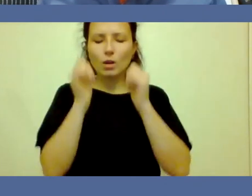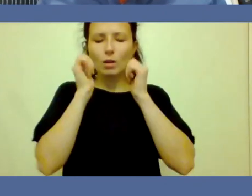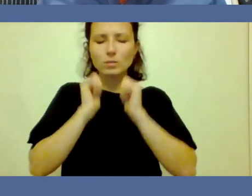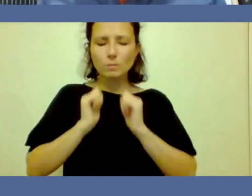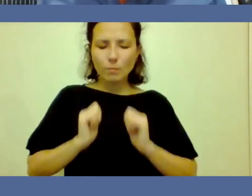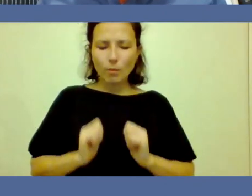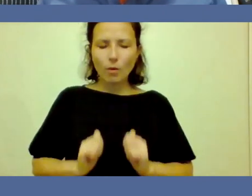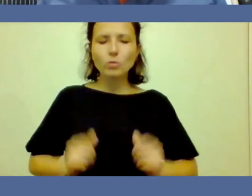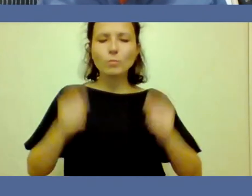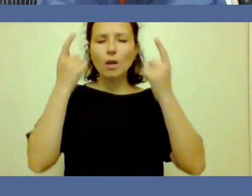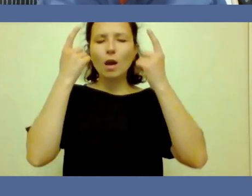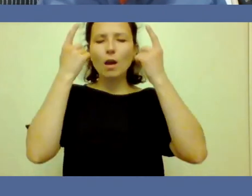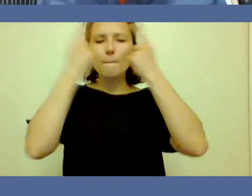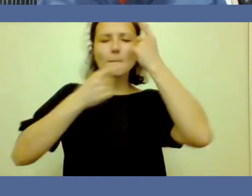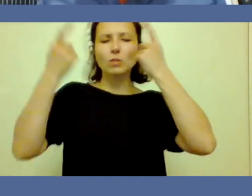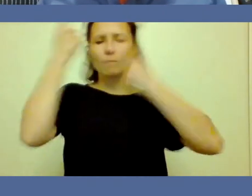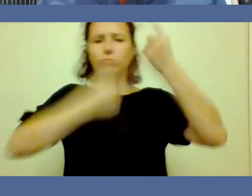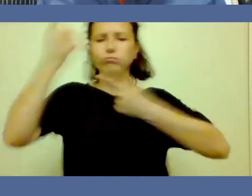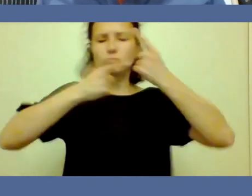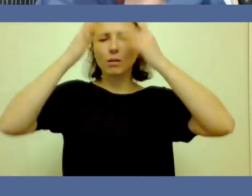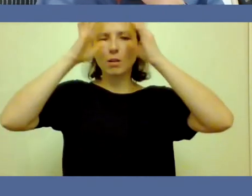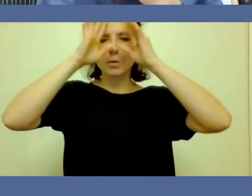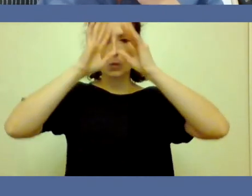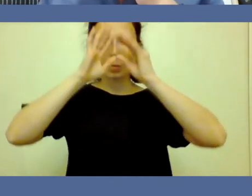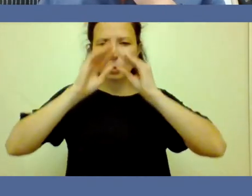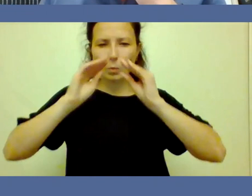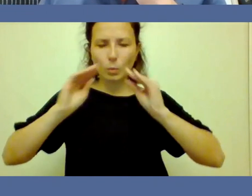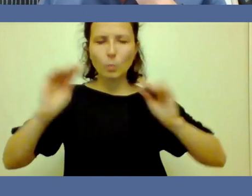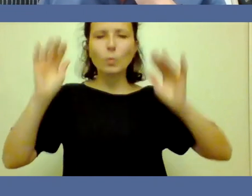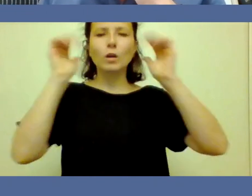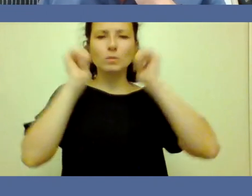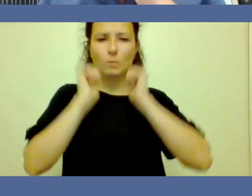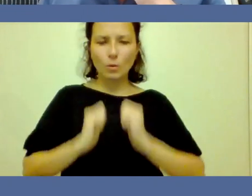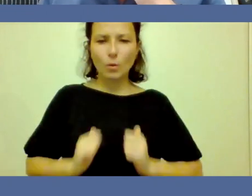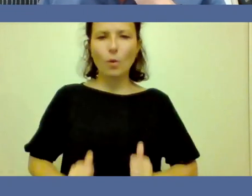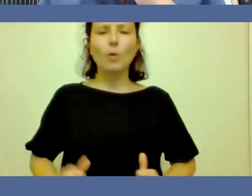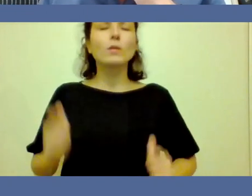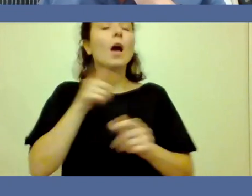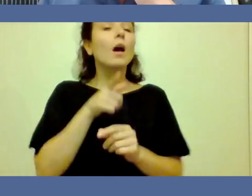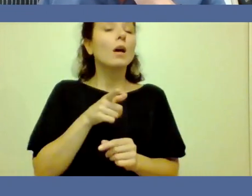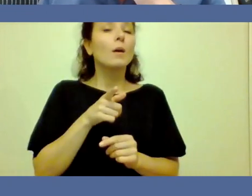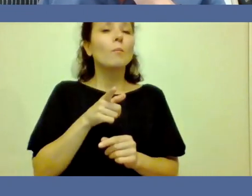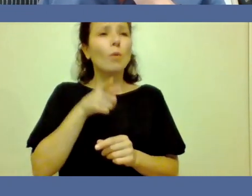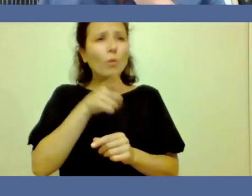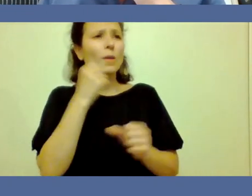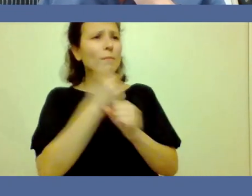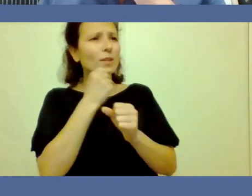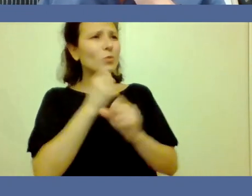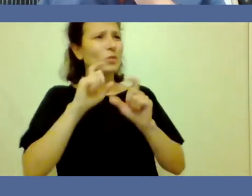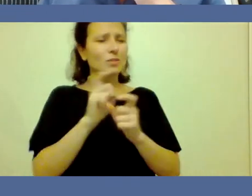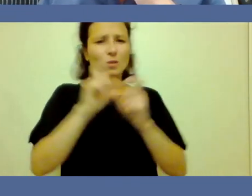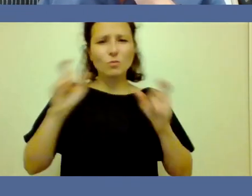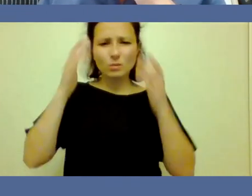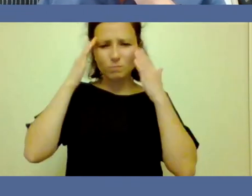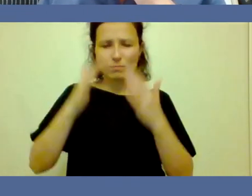uspokoić te myśli. To jest też coś takiego, że pracuje pan cały czas w takiej przestrzeni, jakby tej